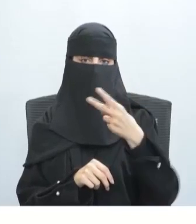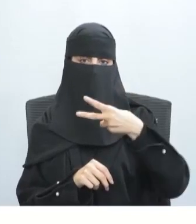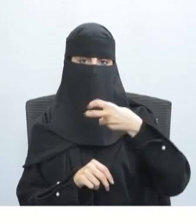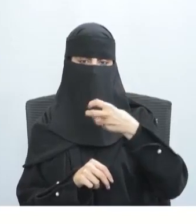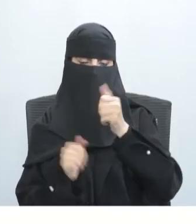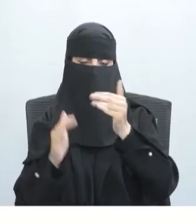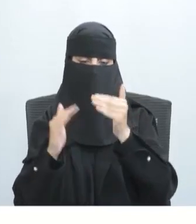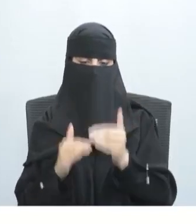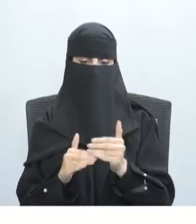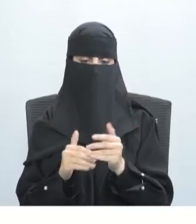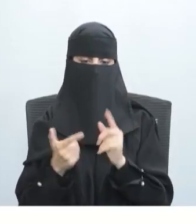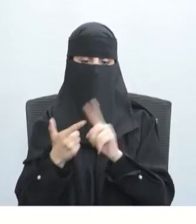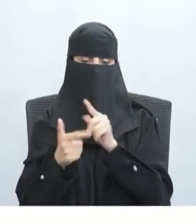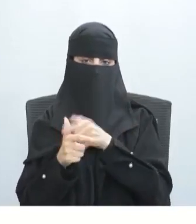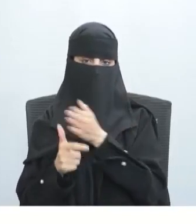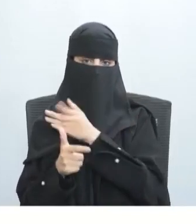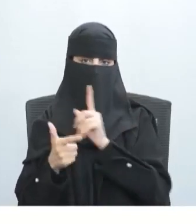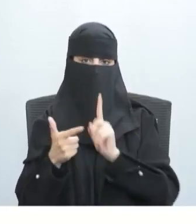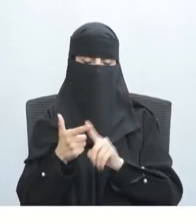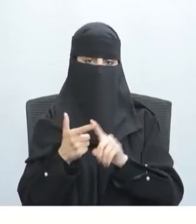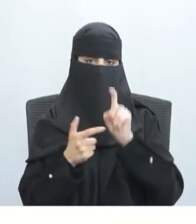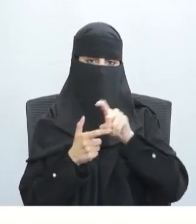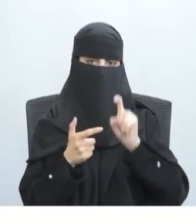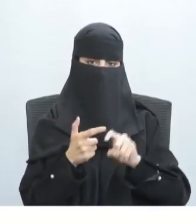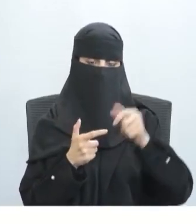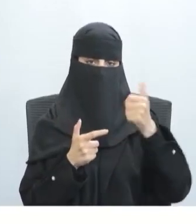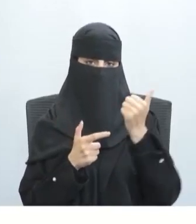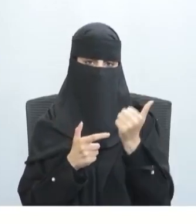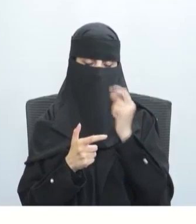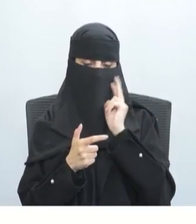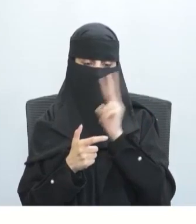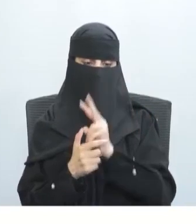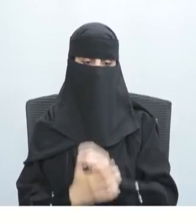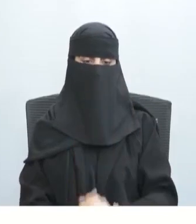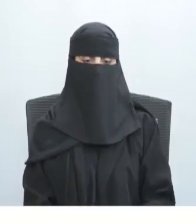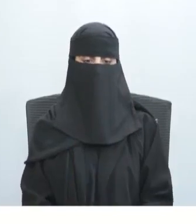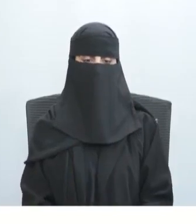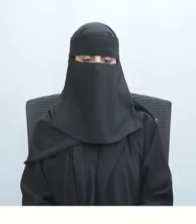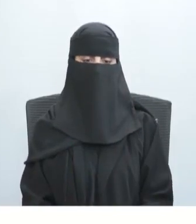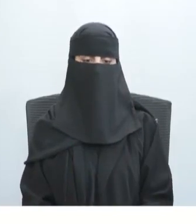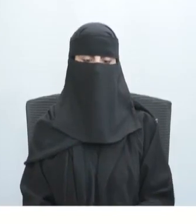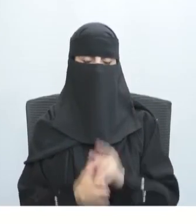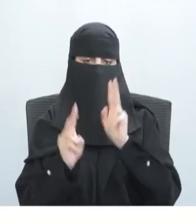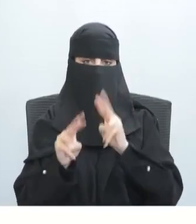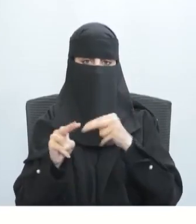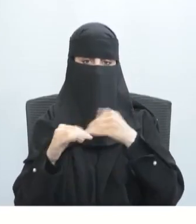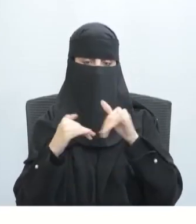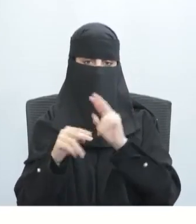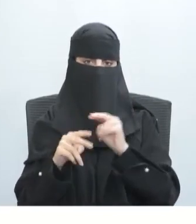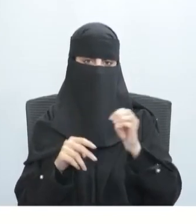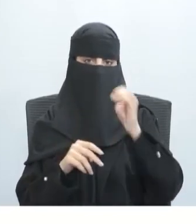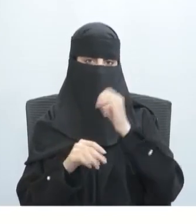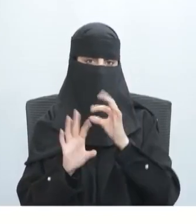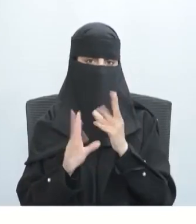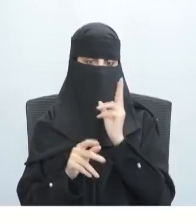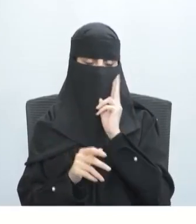1 و276 و28 هلا الحساب الاخر بنفس الطريقه تغير فقط الاس